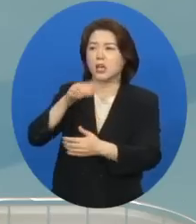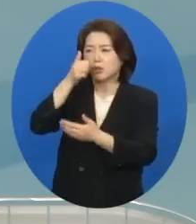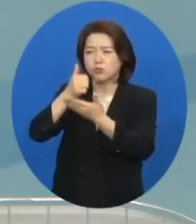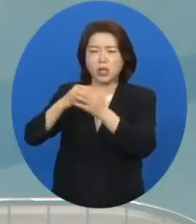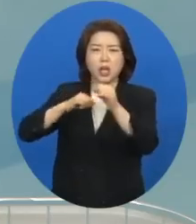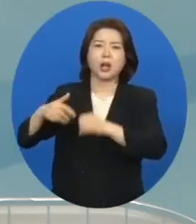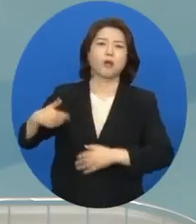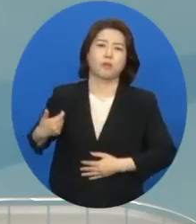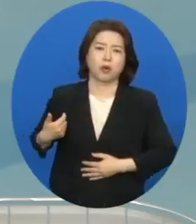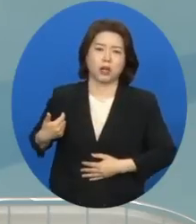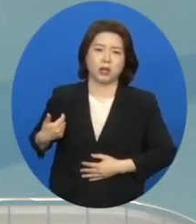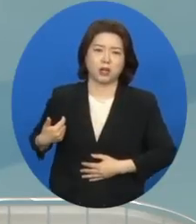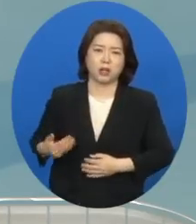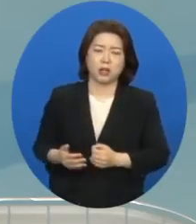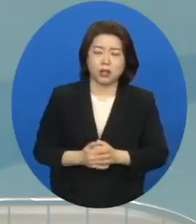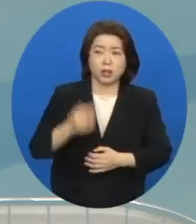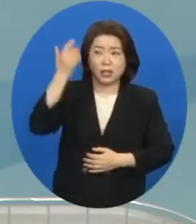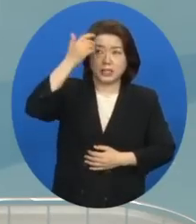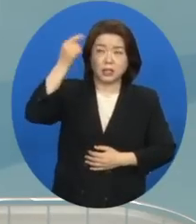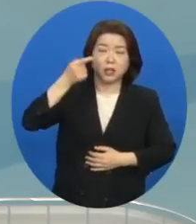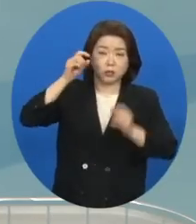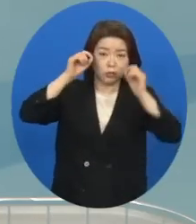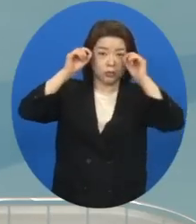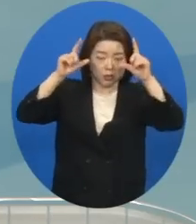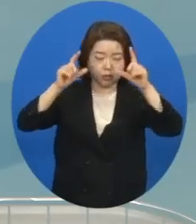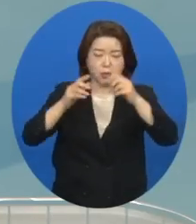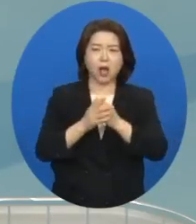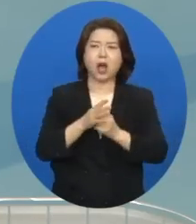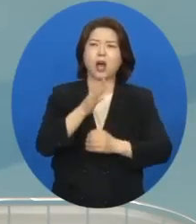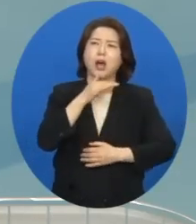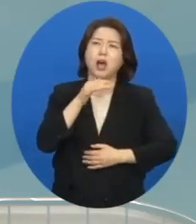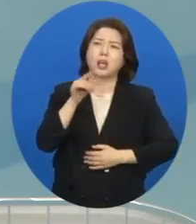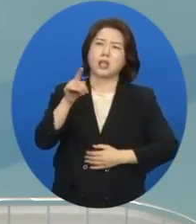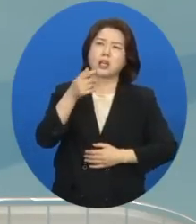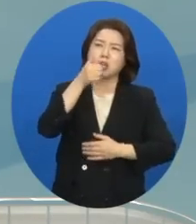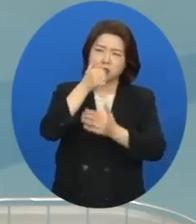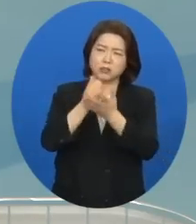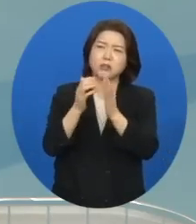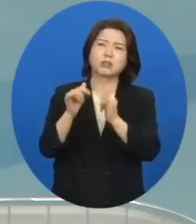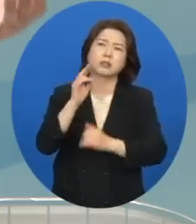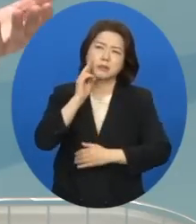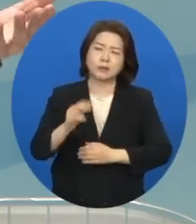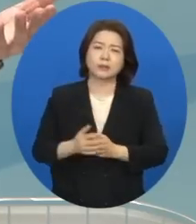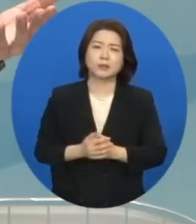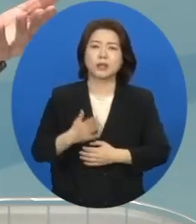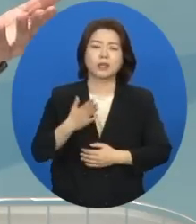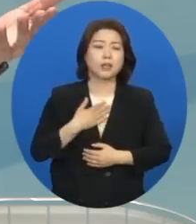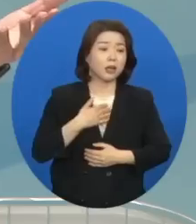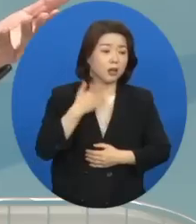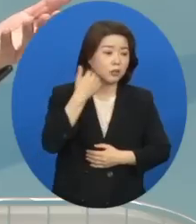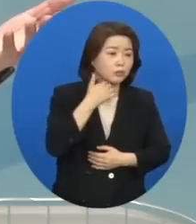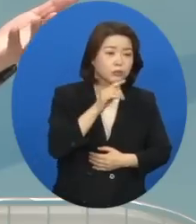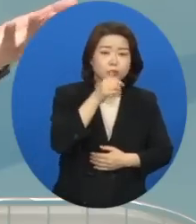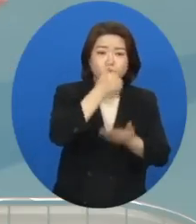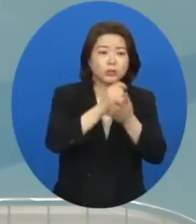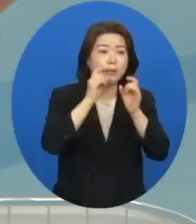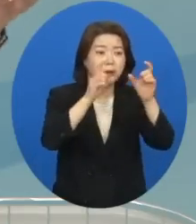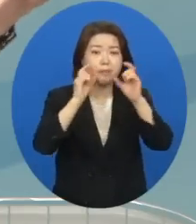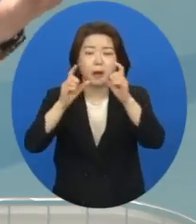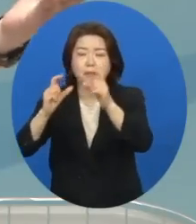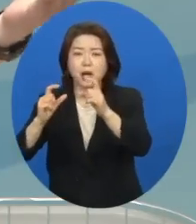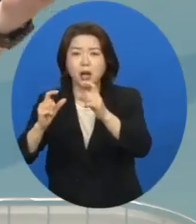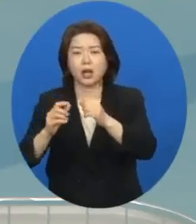영의 눈이 뜨이고 나면 내가 그런 죄인인데 그러면 내가 누구를 정죄해요?